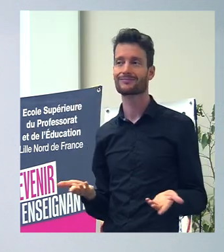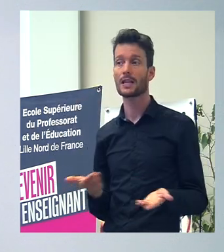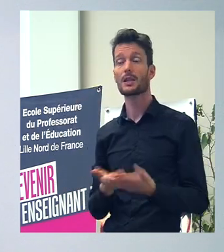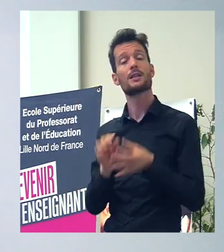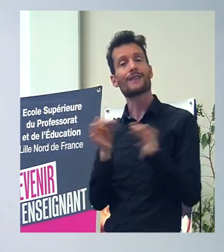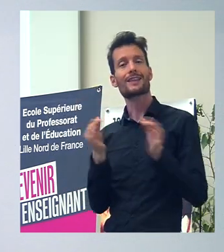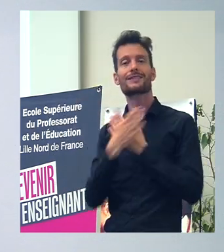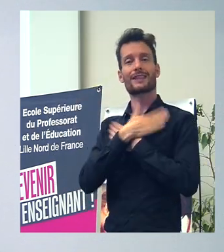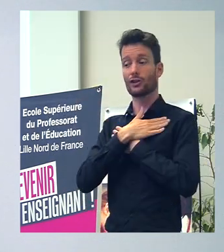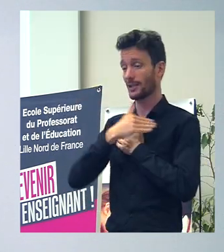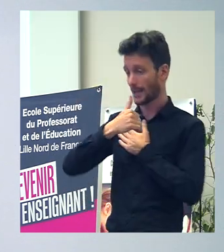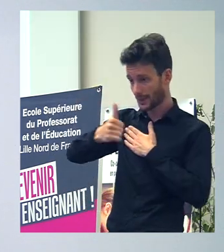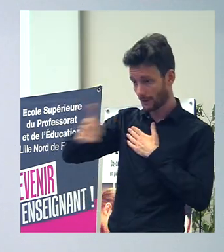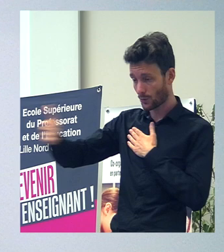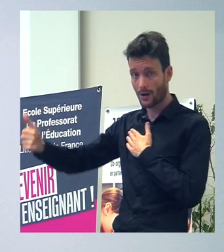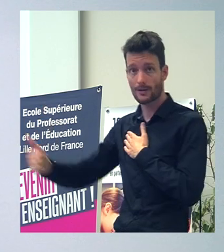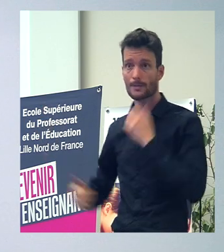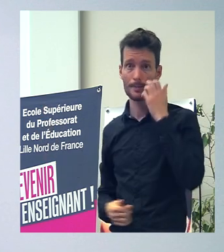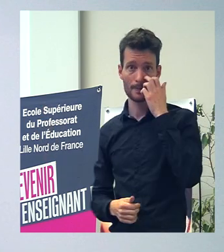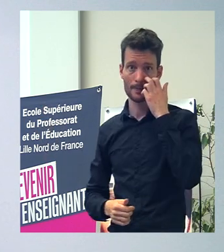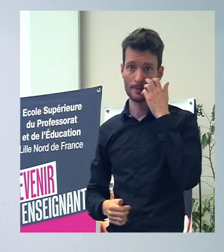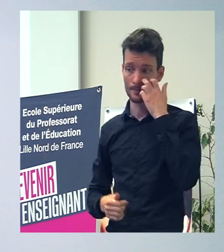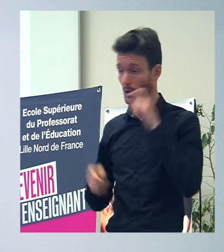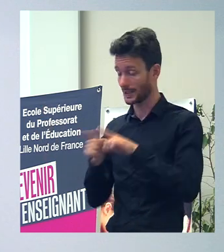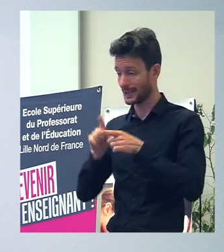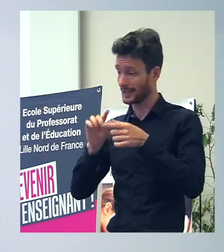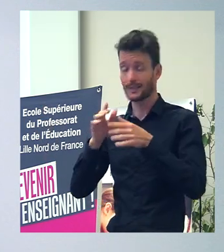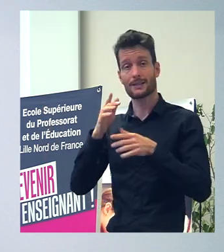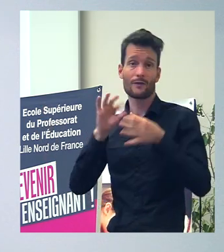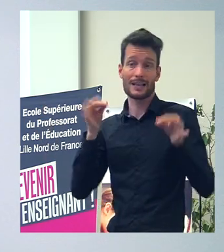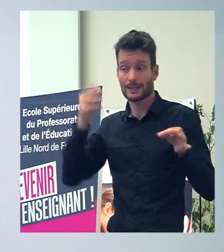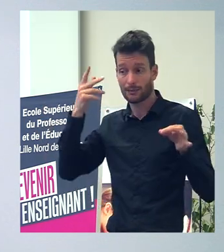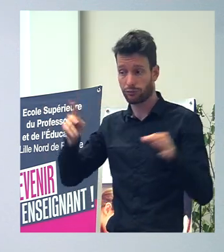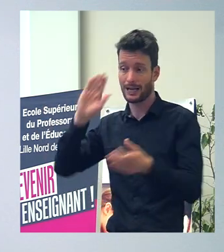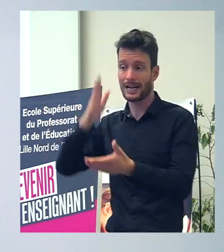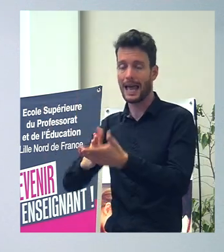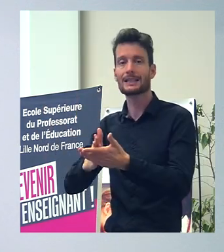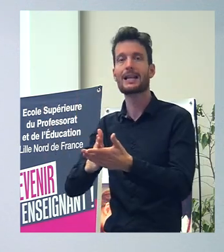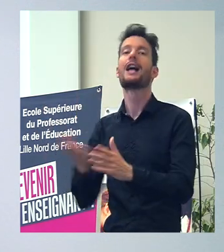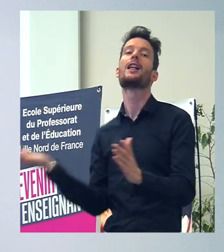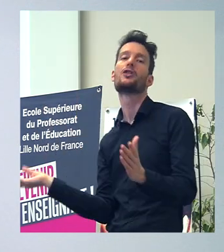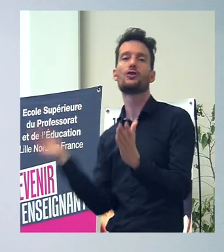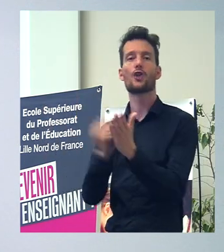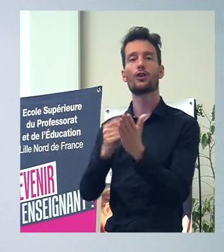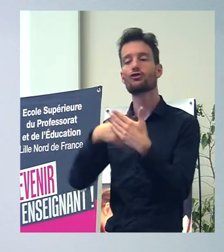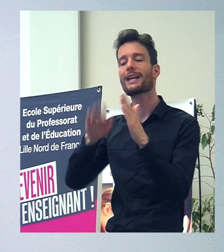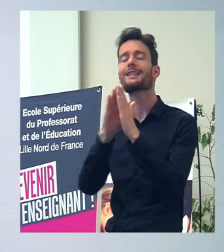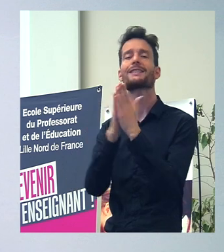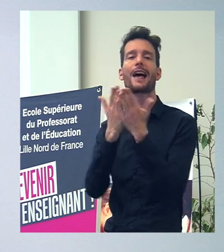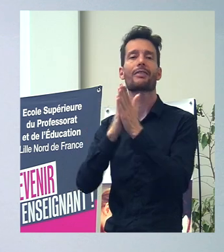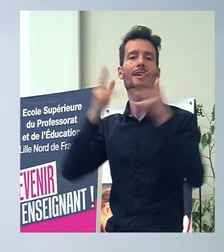sagesse individuelle, cette sagesse de la classe qui sera inscrite au carnet de l'apprenti philosophe et qui